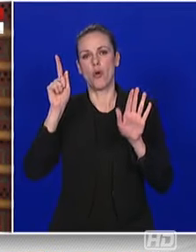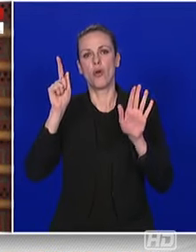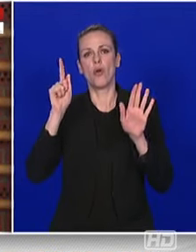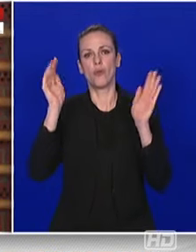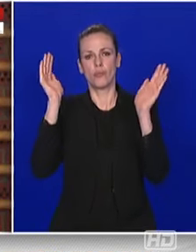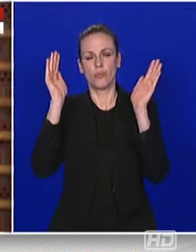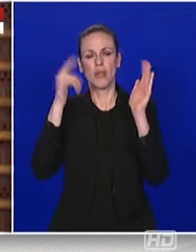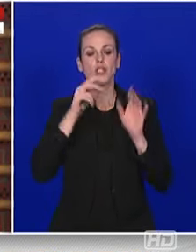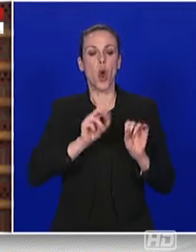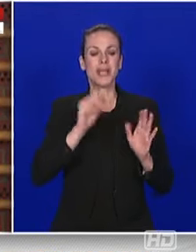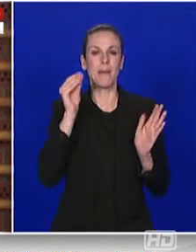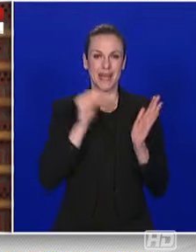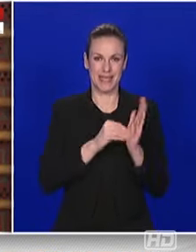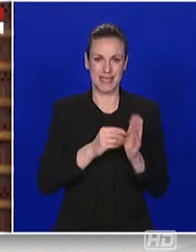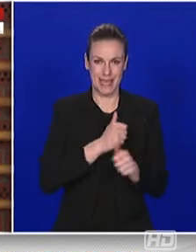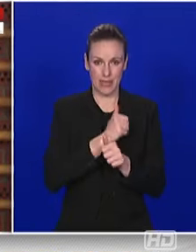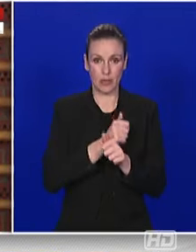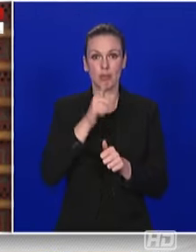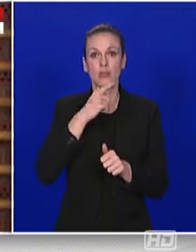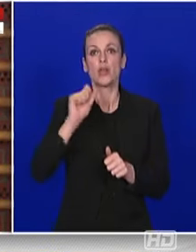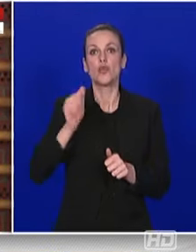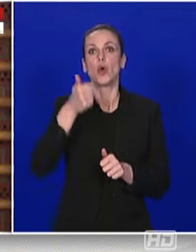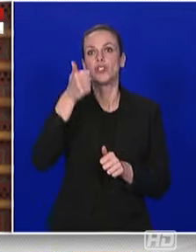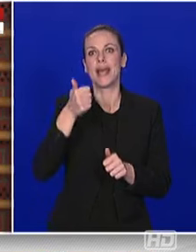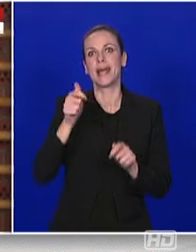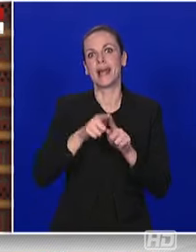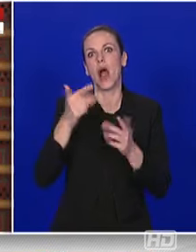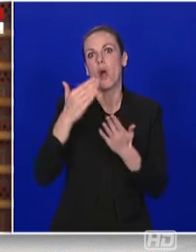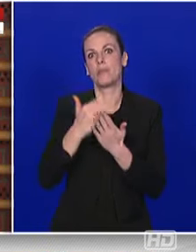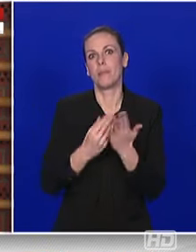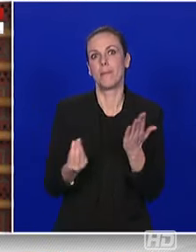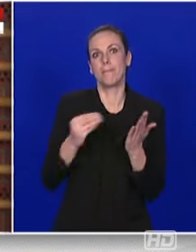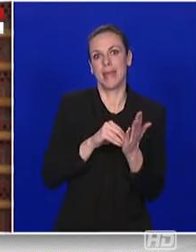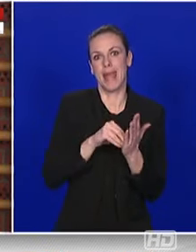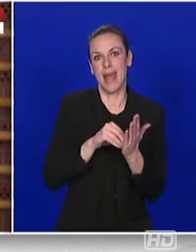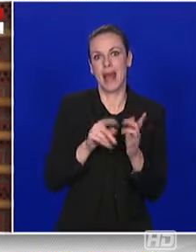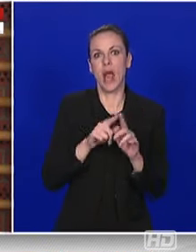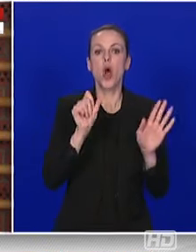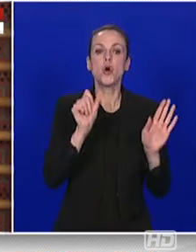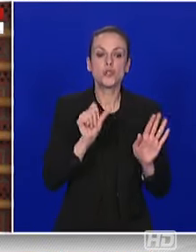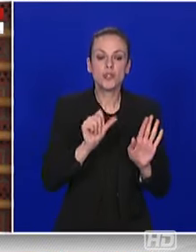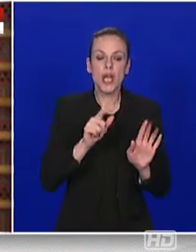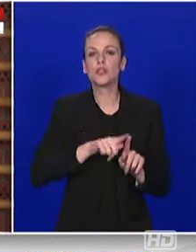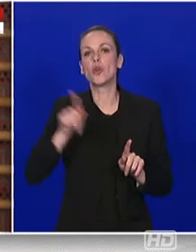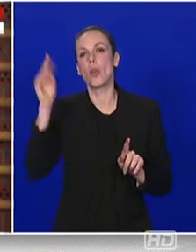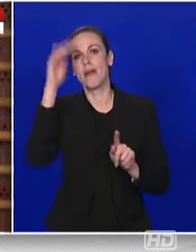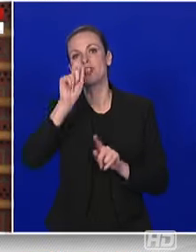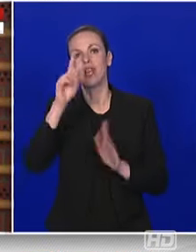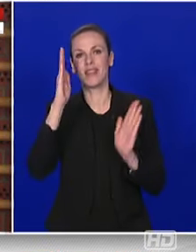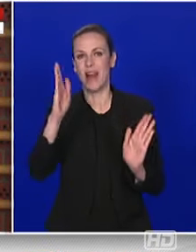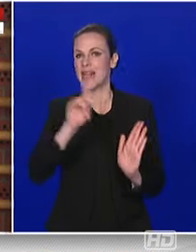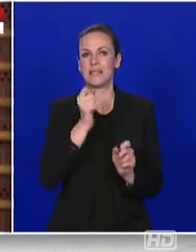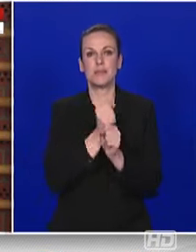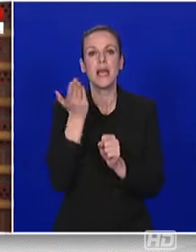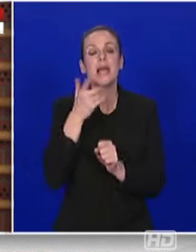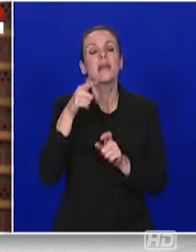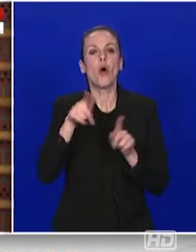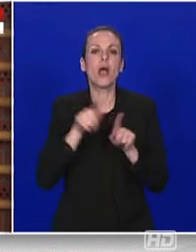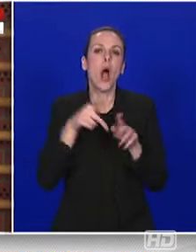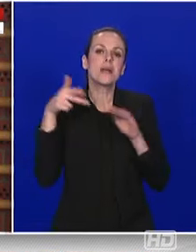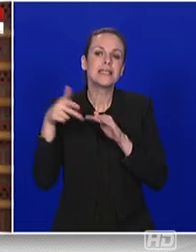00:18. Dakle, to je još jedna mjera koja bi trebala ići u smjeru smanjenja